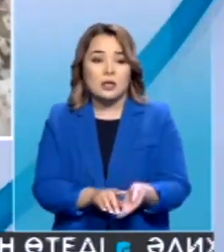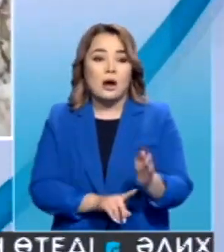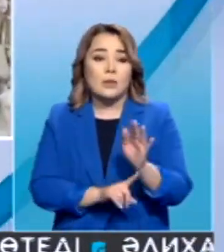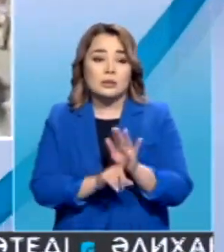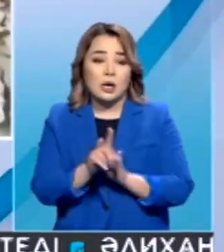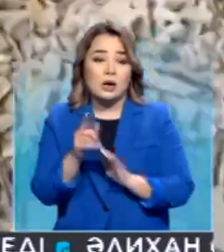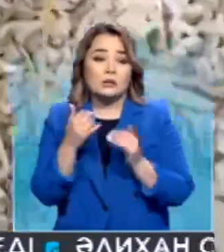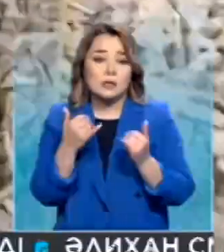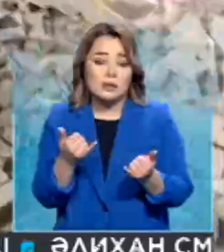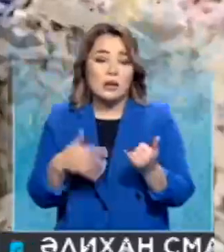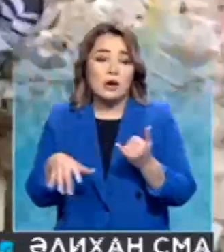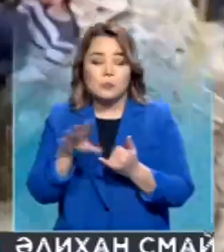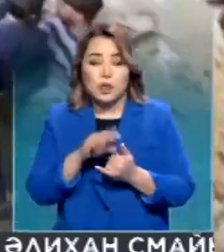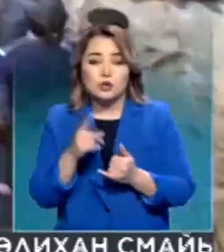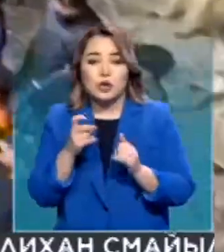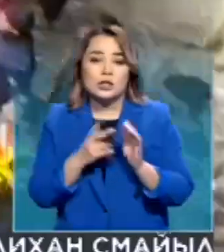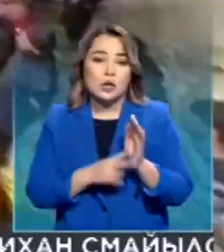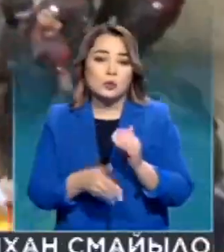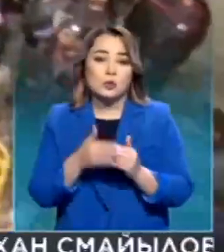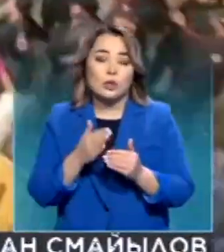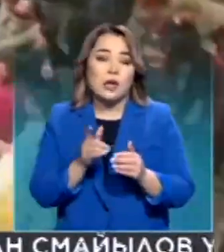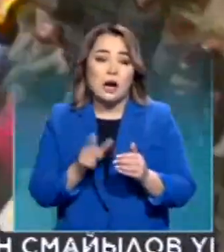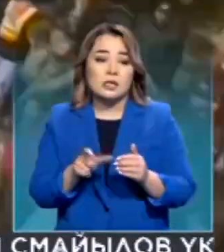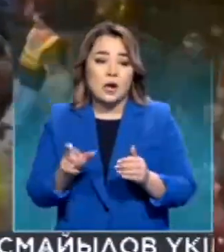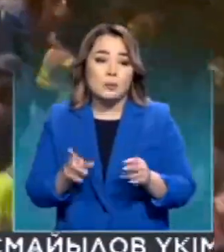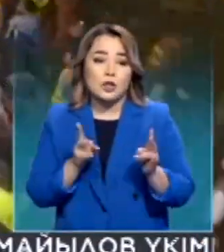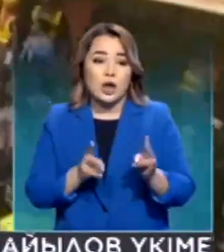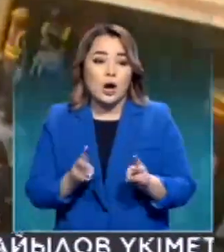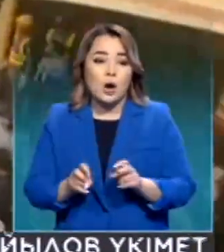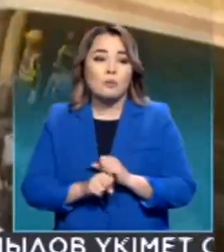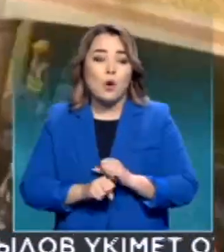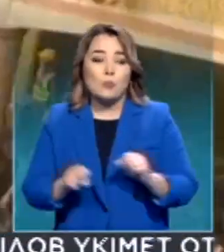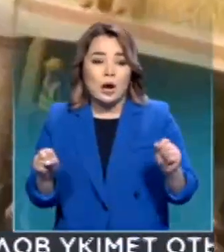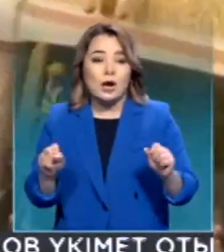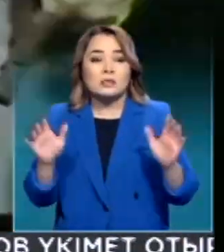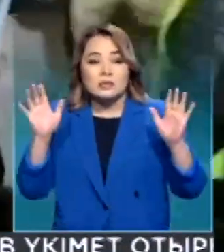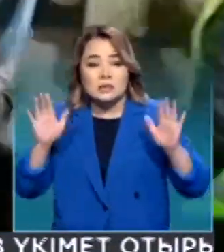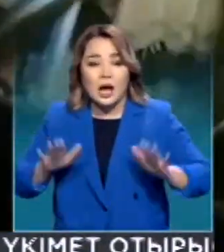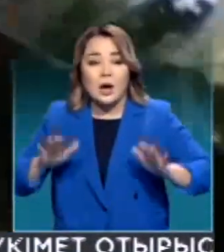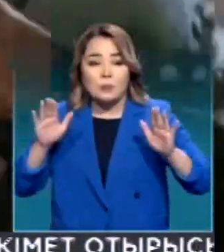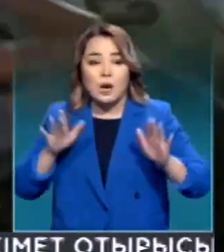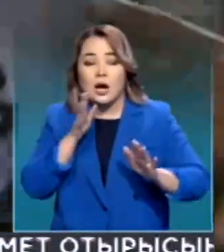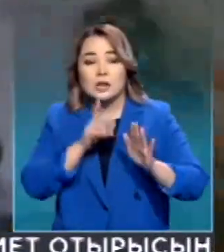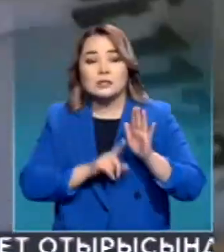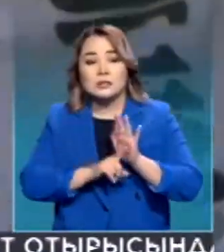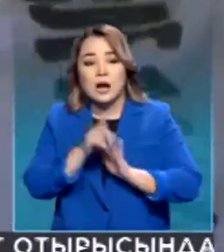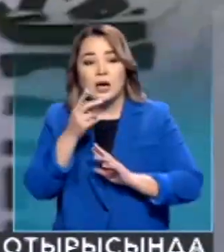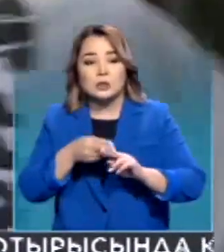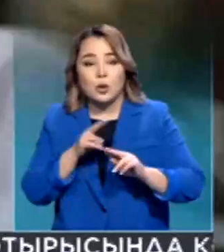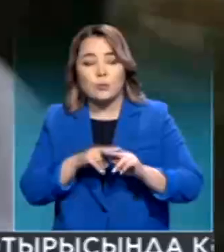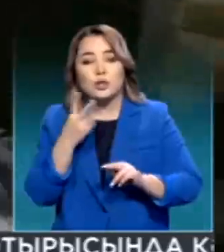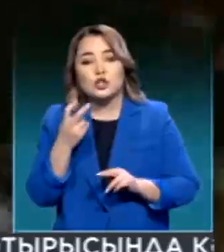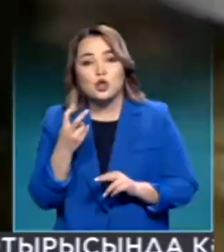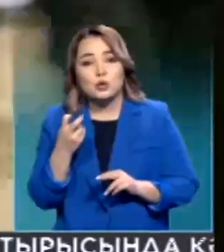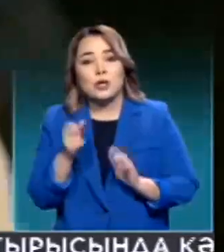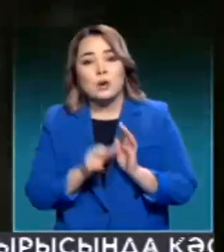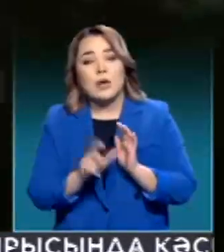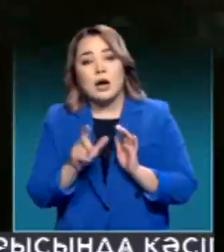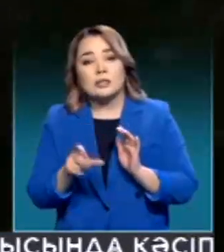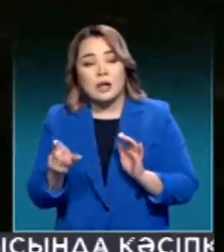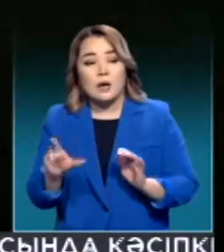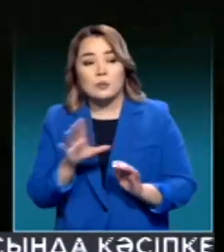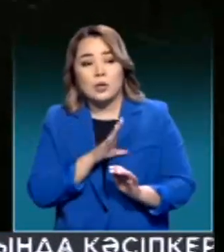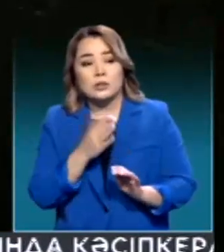бастады. Тағы 170-ге жуық адам жараланған. Бомба намаз кезінде іске қосылды. Сол сәтте мешітте 260 адам